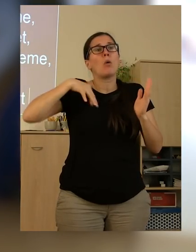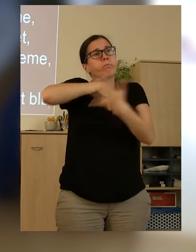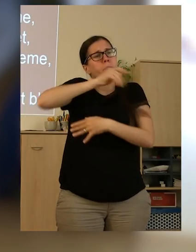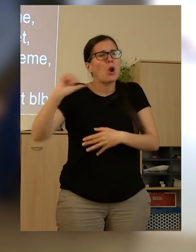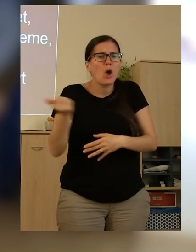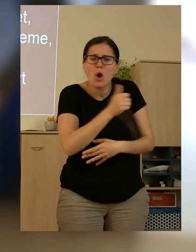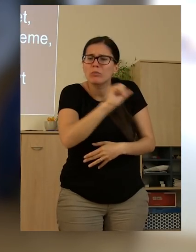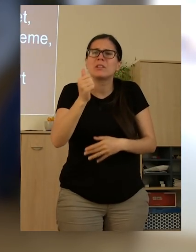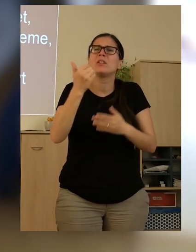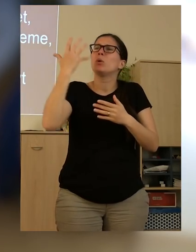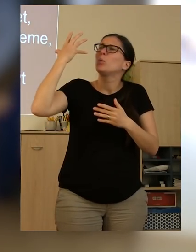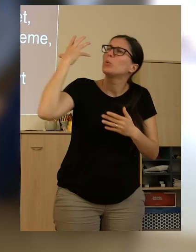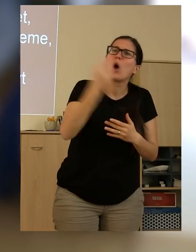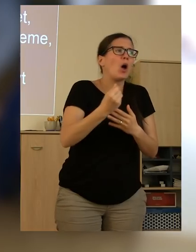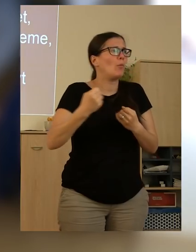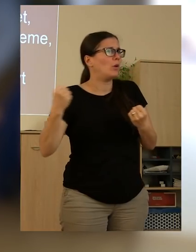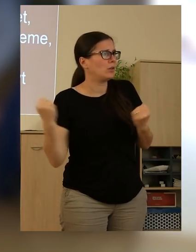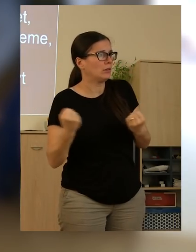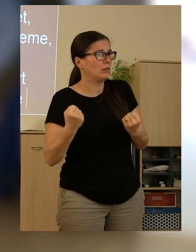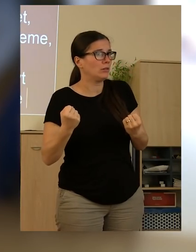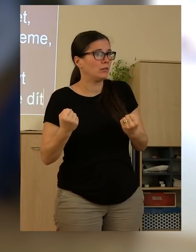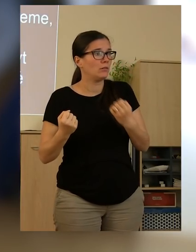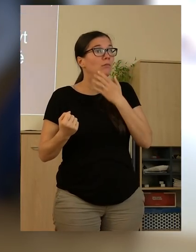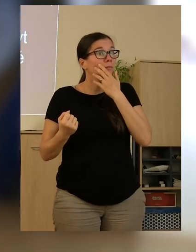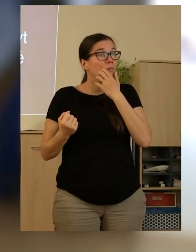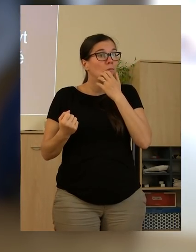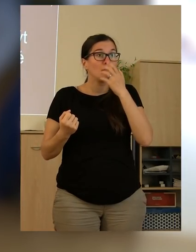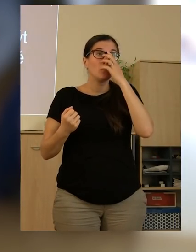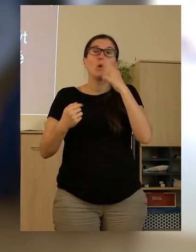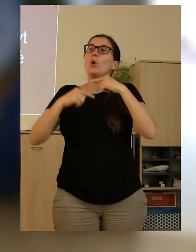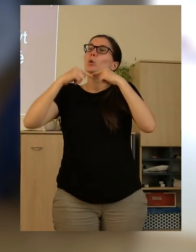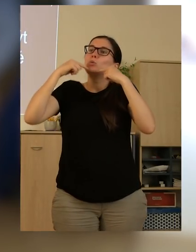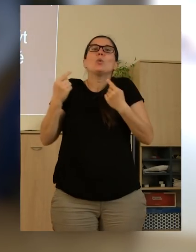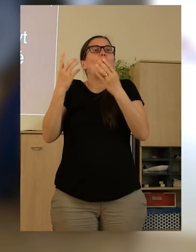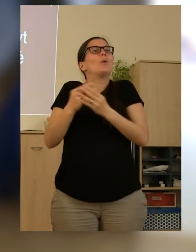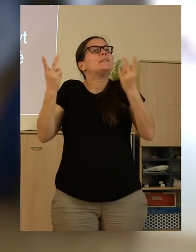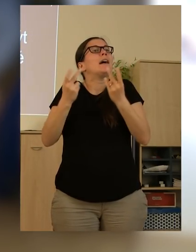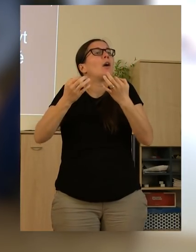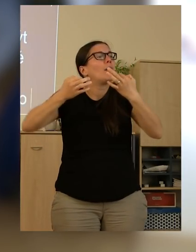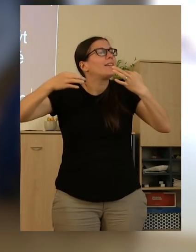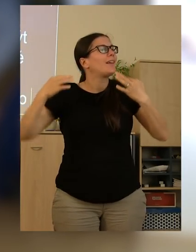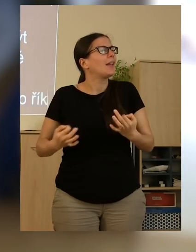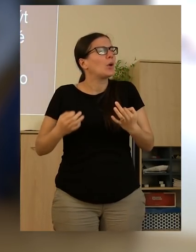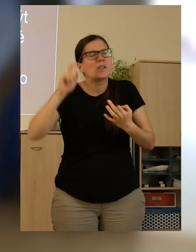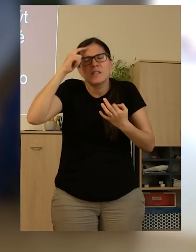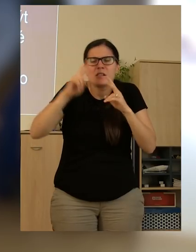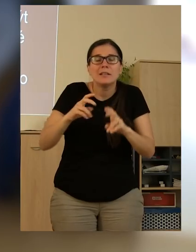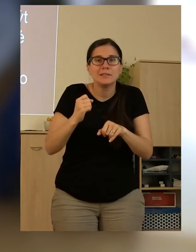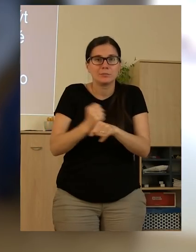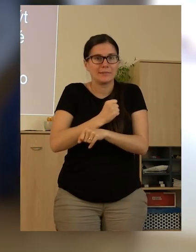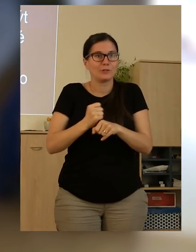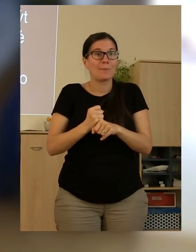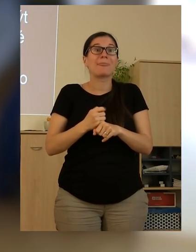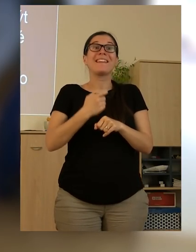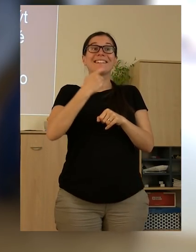domů. Zkuste si představit, že vám to říká někdo jiný. Rozumíte? Nesmírně podstatný pro